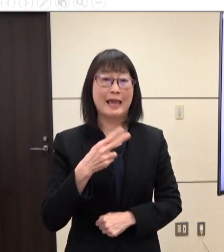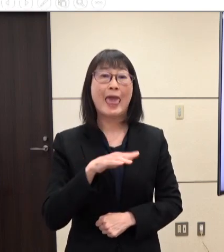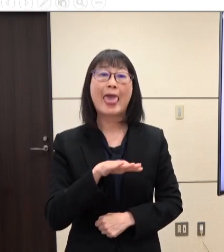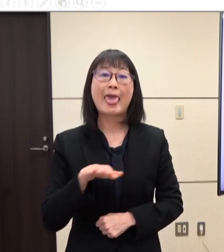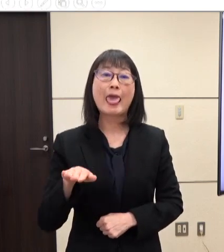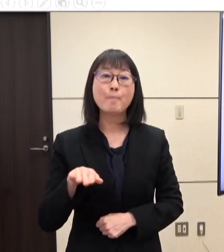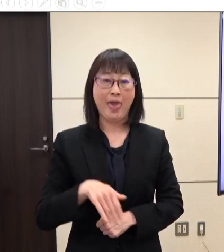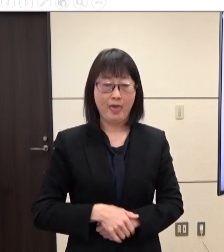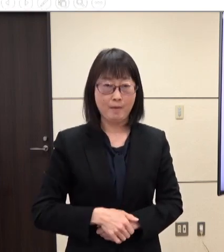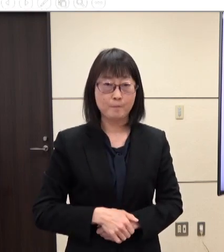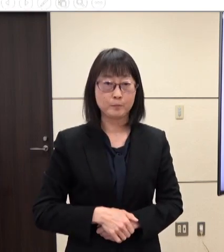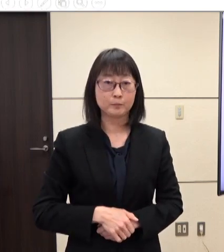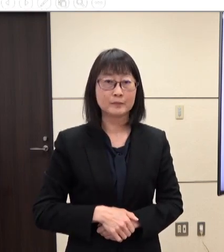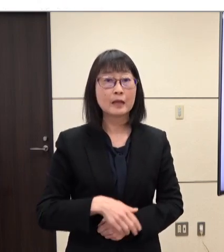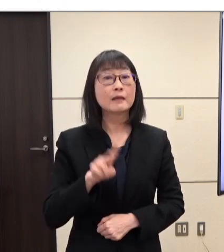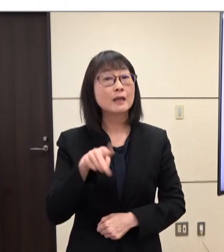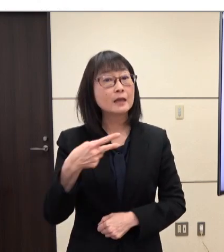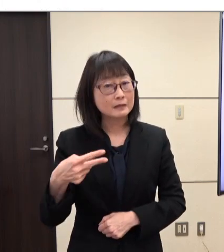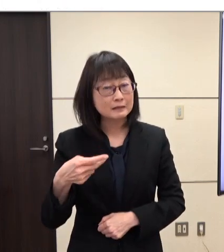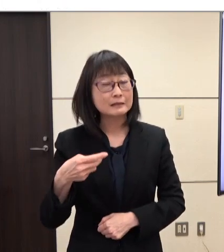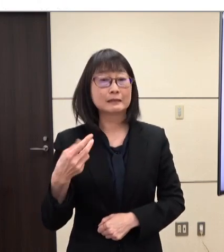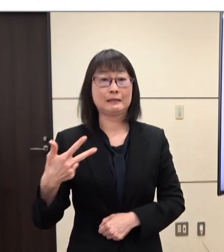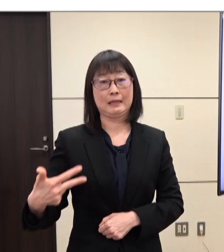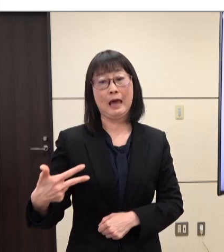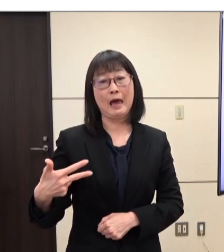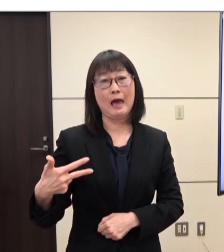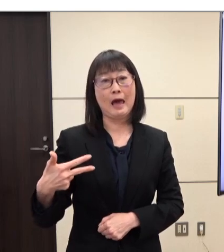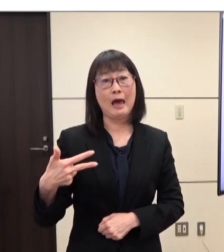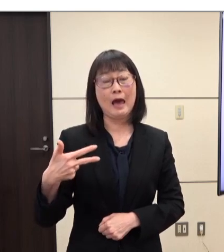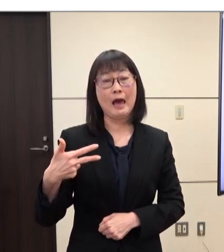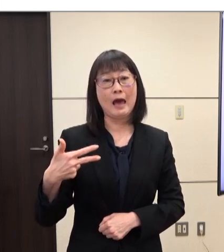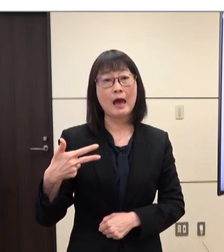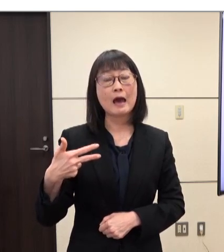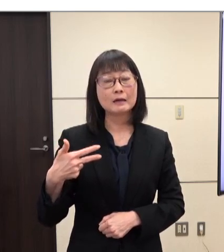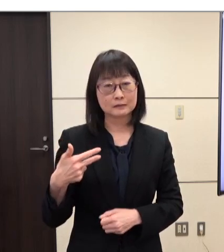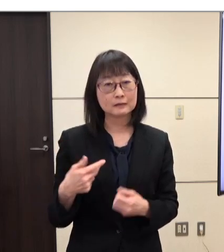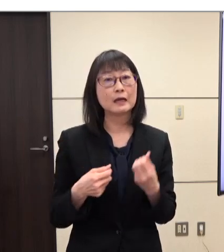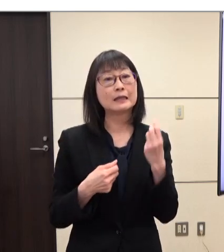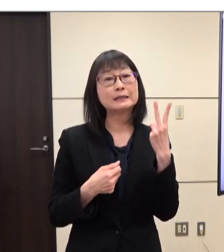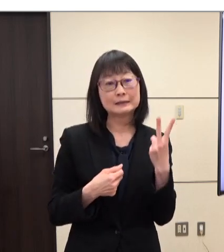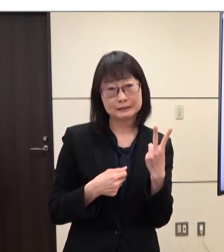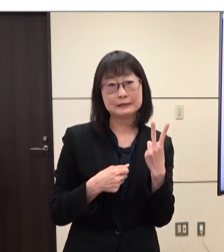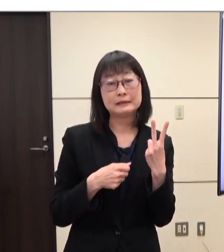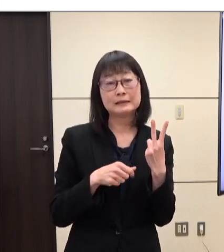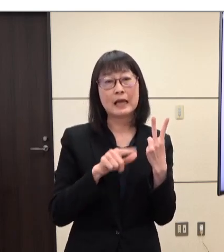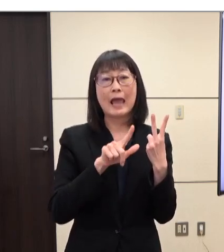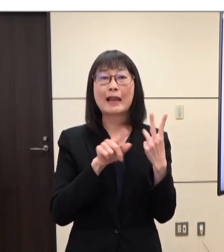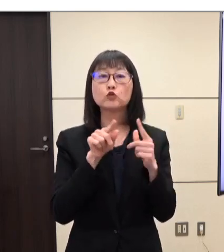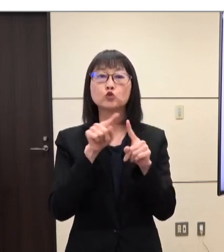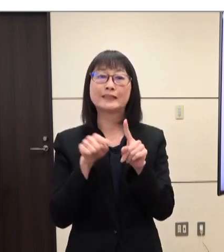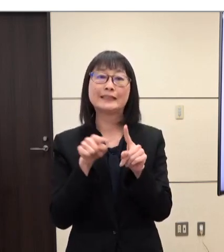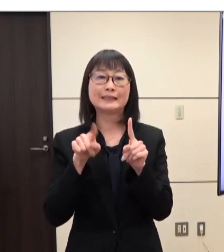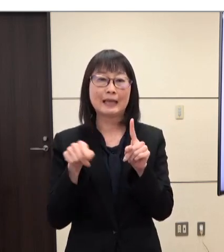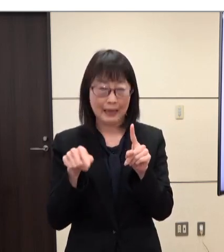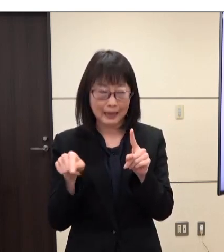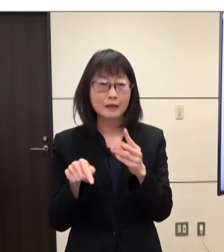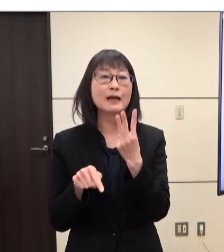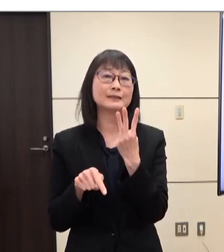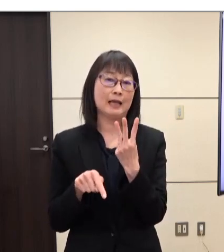方は7戸でありますが、 2LDK のものと 3LDK のものを提供いたします。こちら